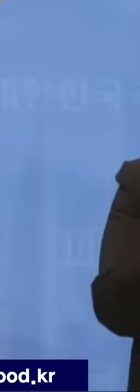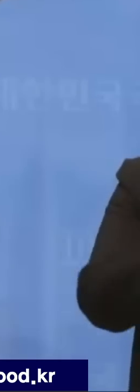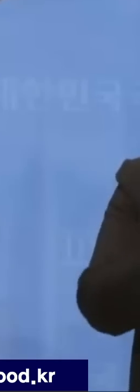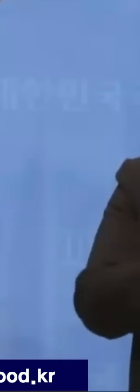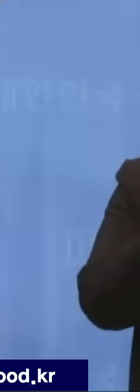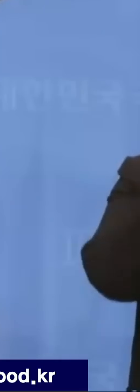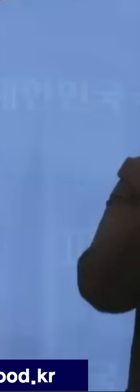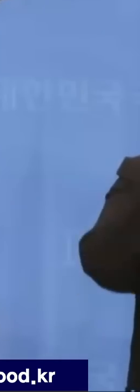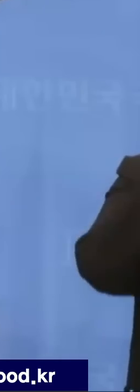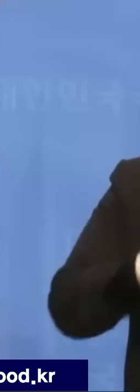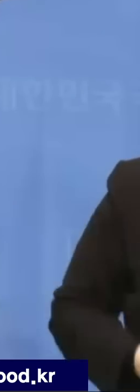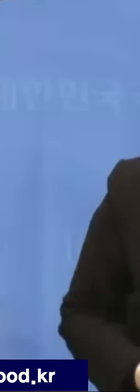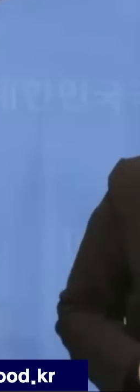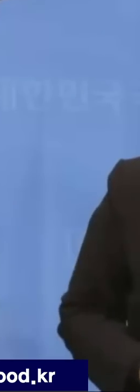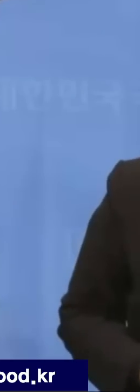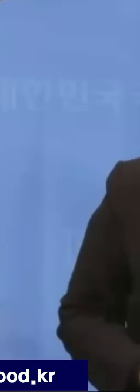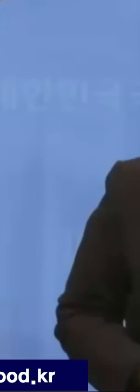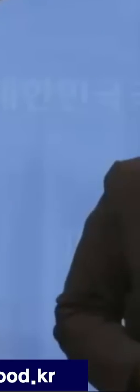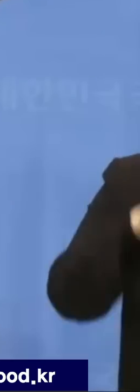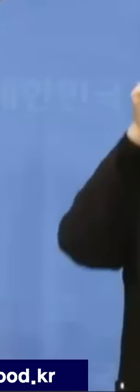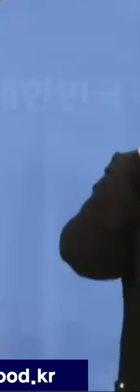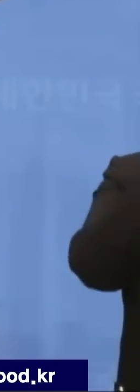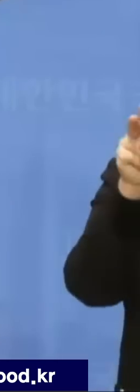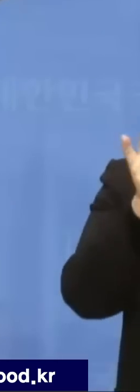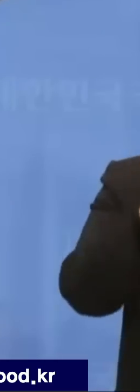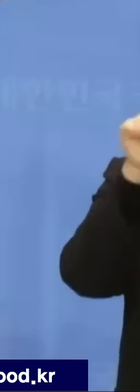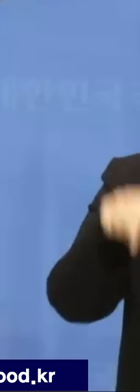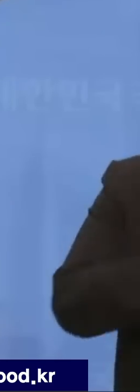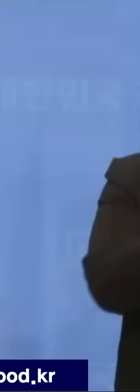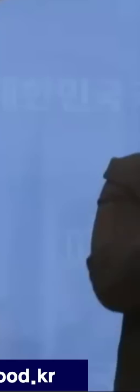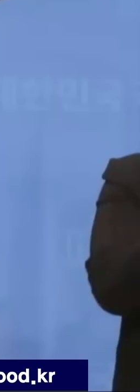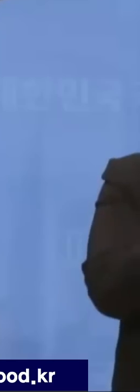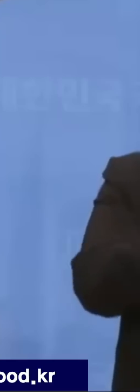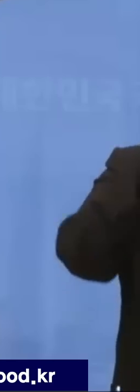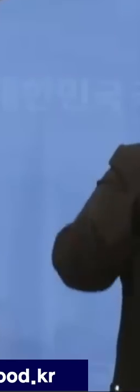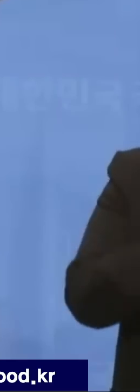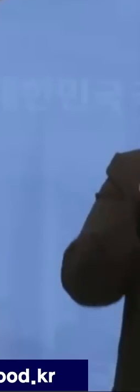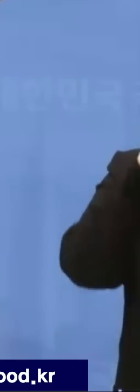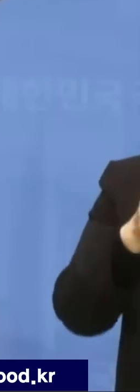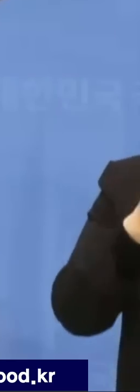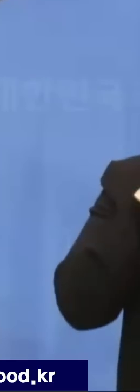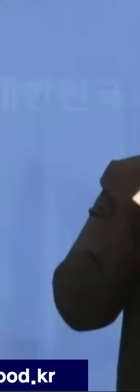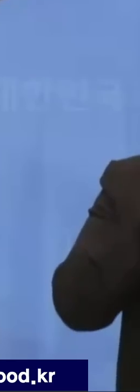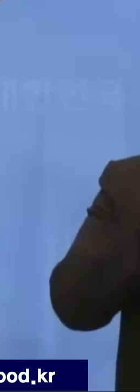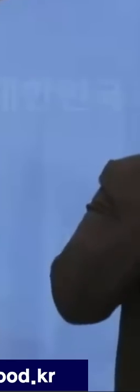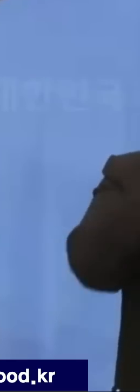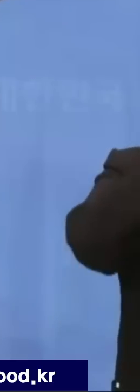파렴치한 역대 최악의 대통령 MB를